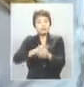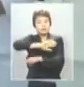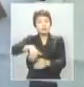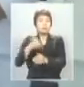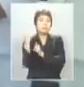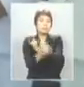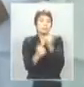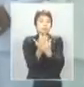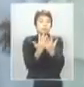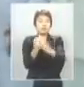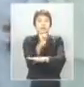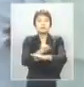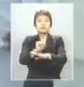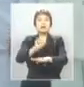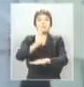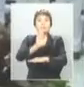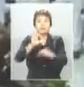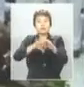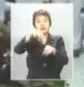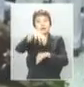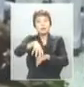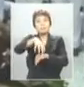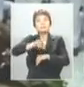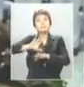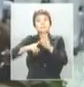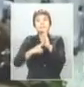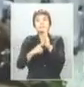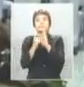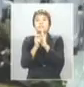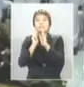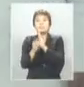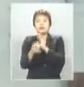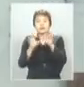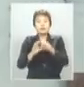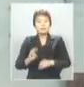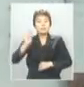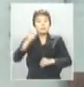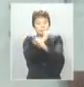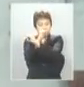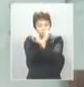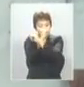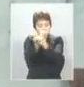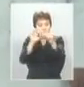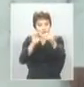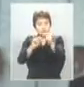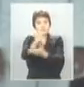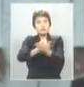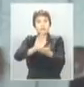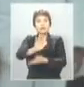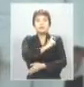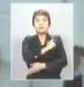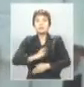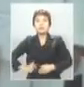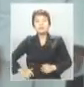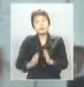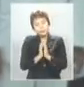ที่สนามบริเวณหน้าที่ว่าการอำเภอเมืองอุทัยธานีเพื่อปฏิญาณตนปกป้องสถาบันและเพื่อเป็นการแสดงความจง